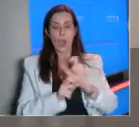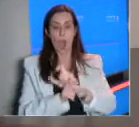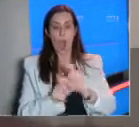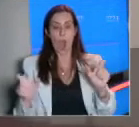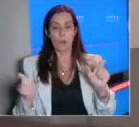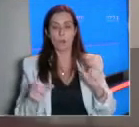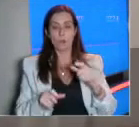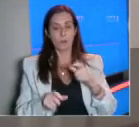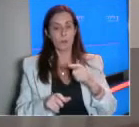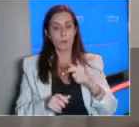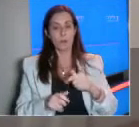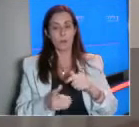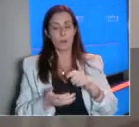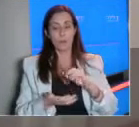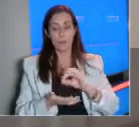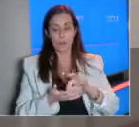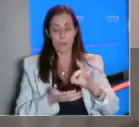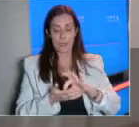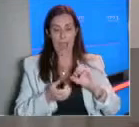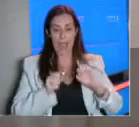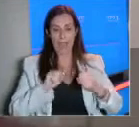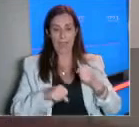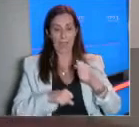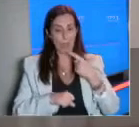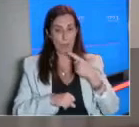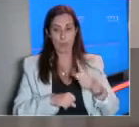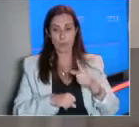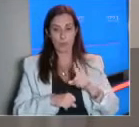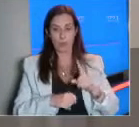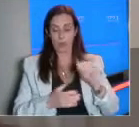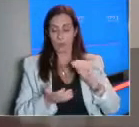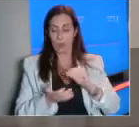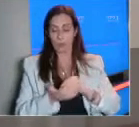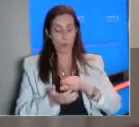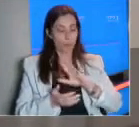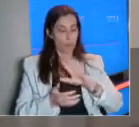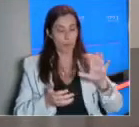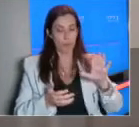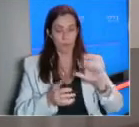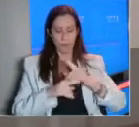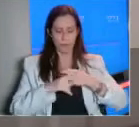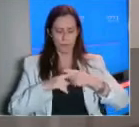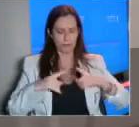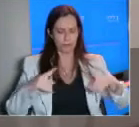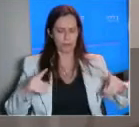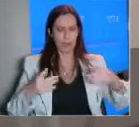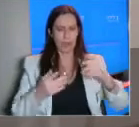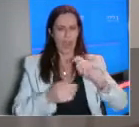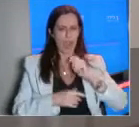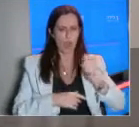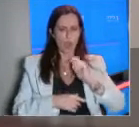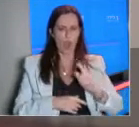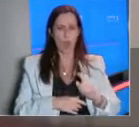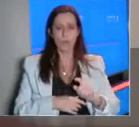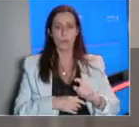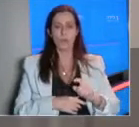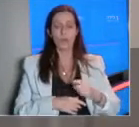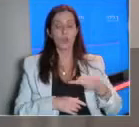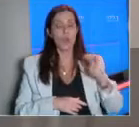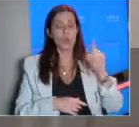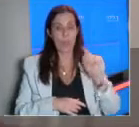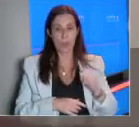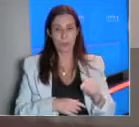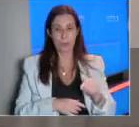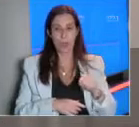החוב. אומרים בכירים במשרד האנרגיה את הדברים הללו. זה מופיע ברויטר, זה מופיע בבלומברג, זה מופיע בשורה של רעיונות. יותר